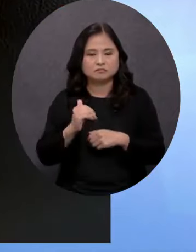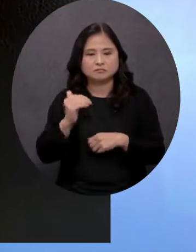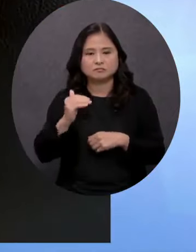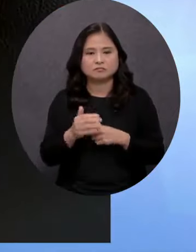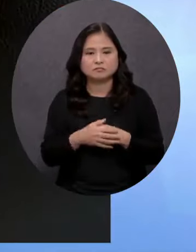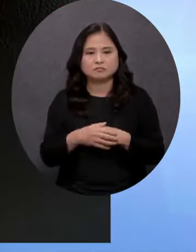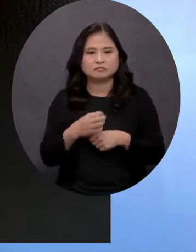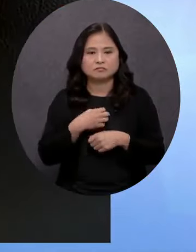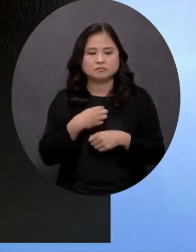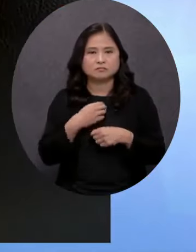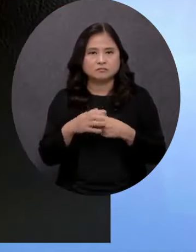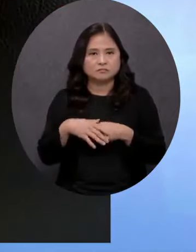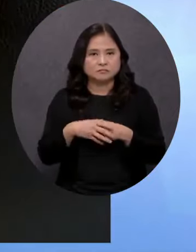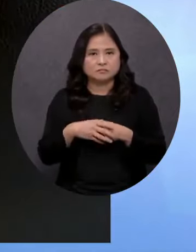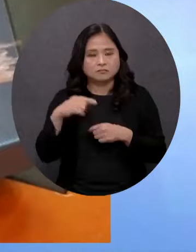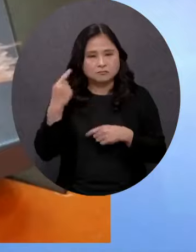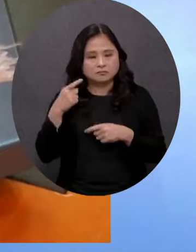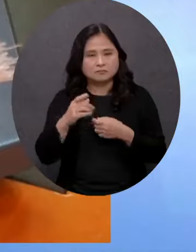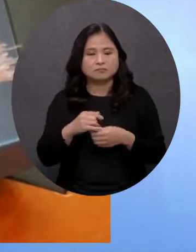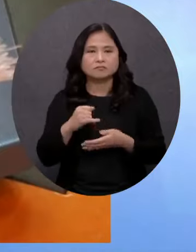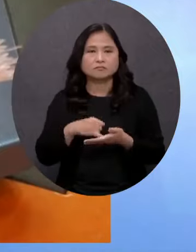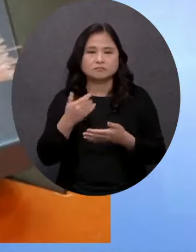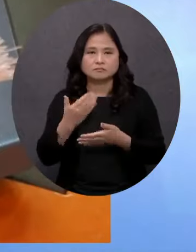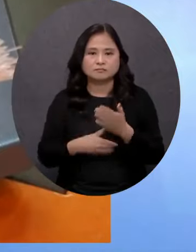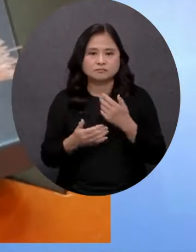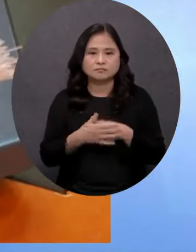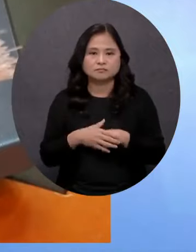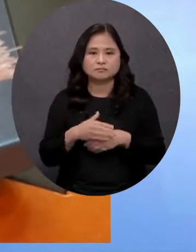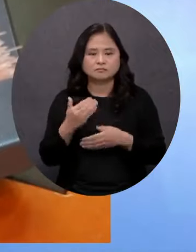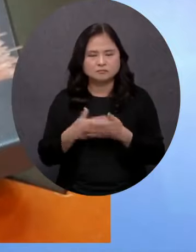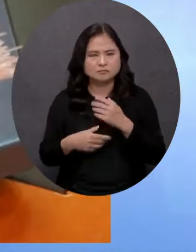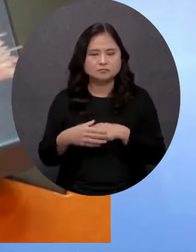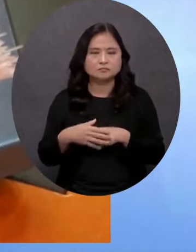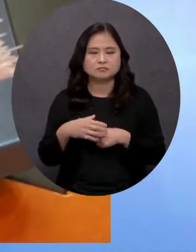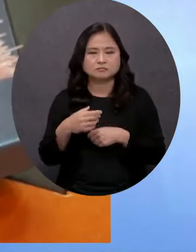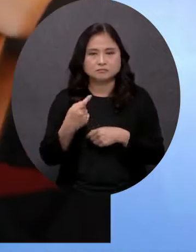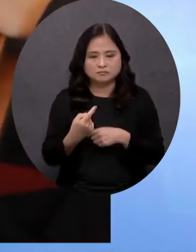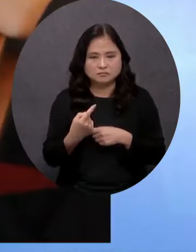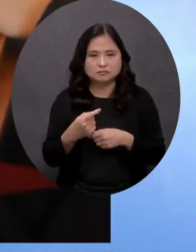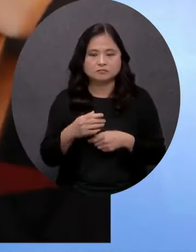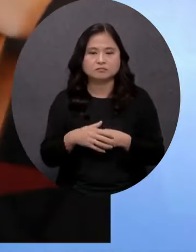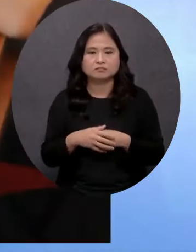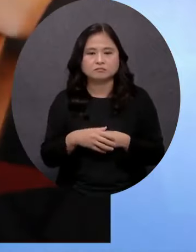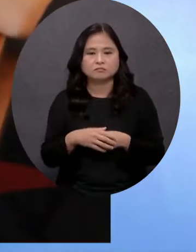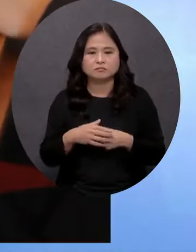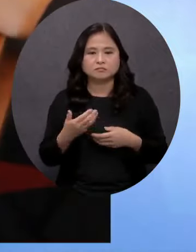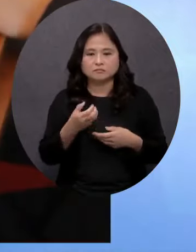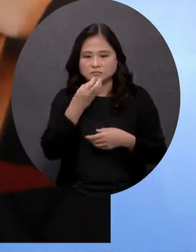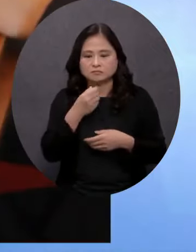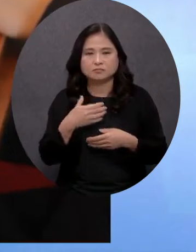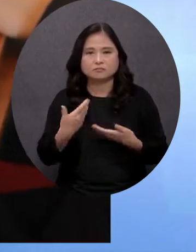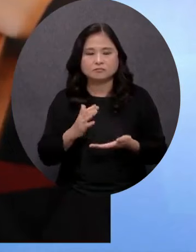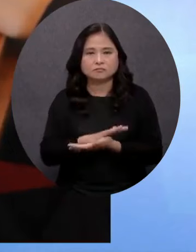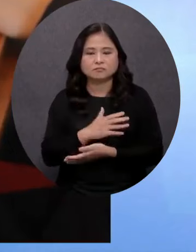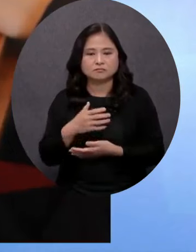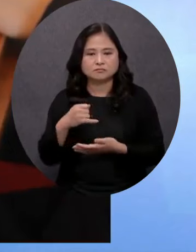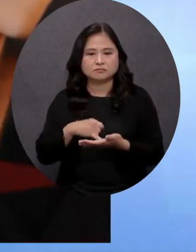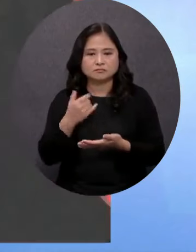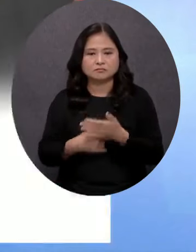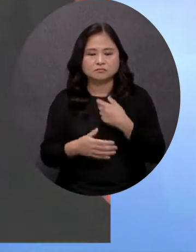以我们觉得当美国的减息可能减少到只有一次的时候，其实香港今年减息的机会就会低很